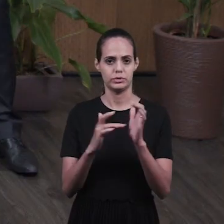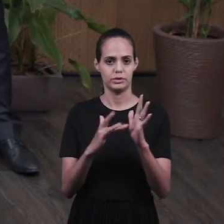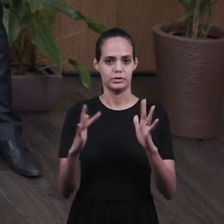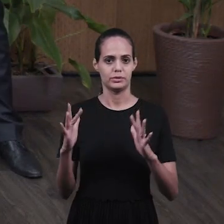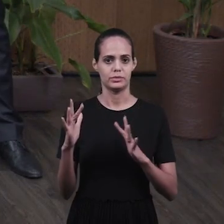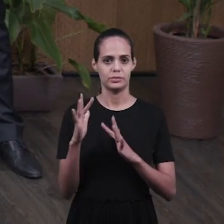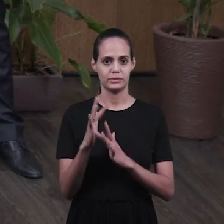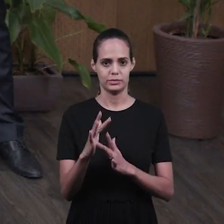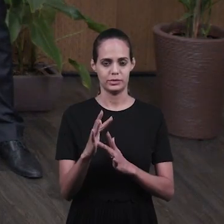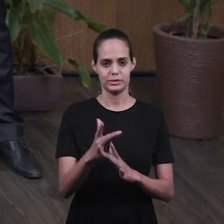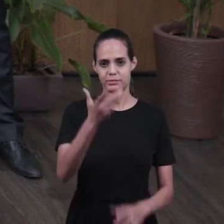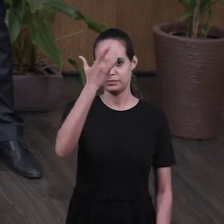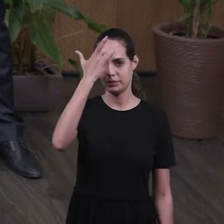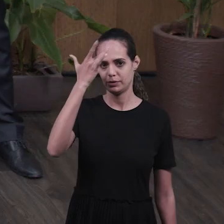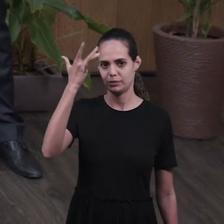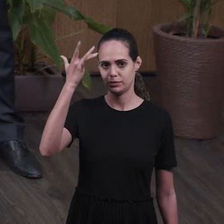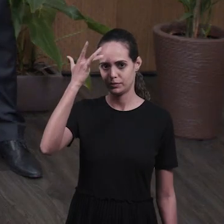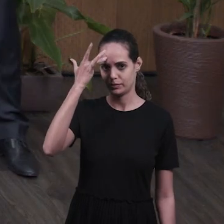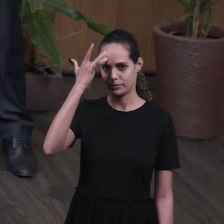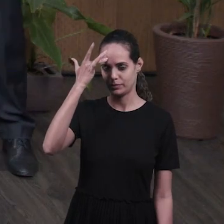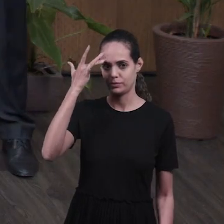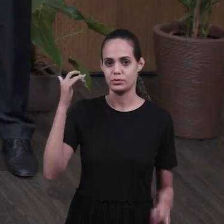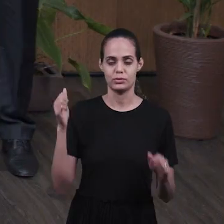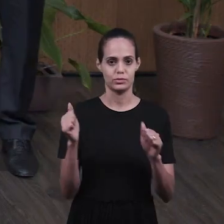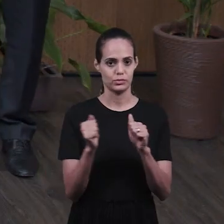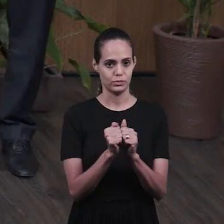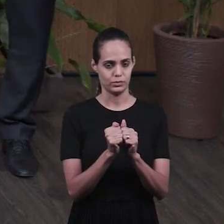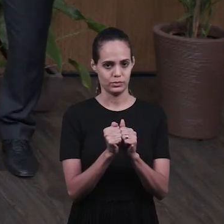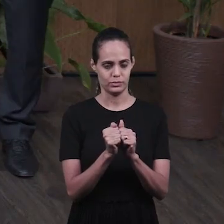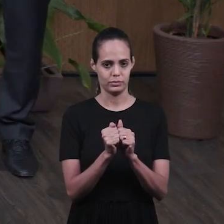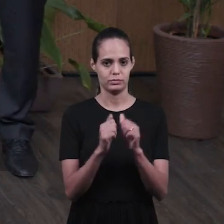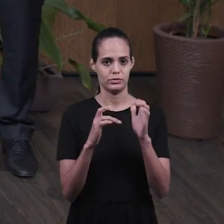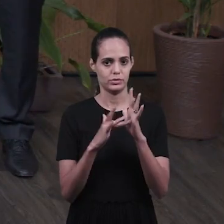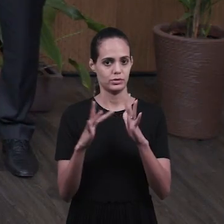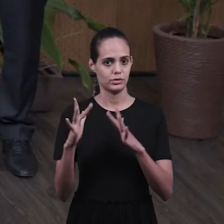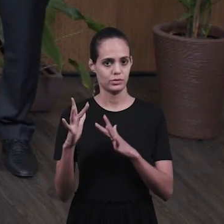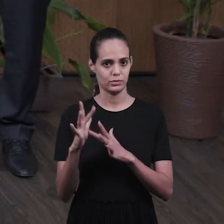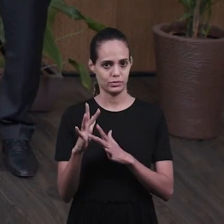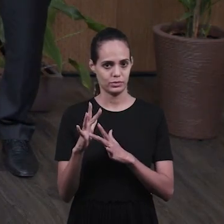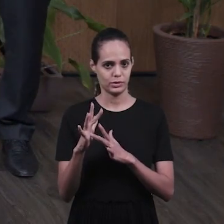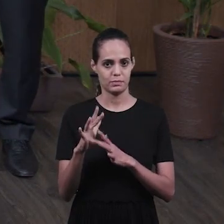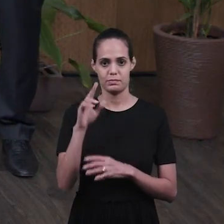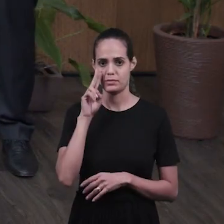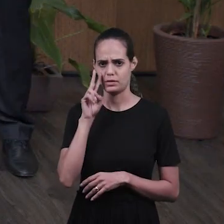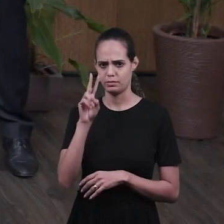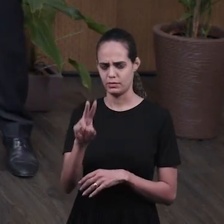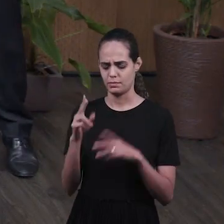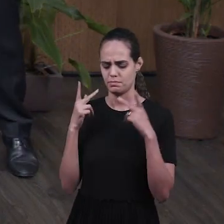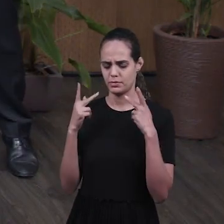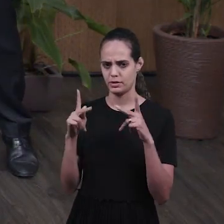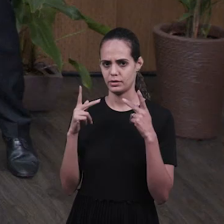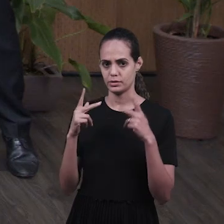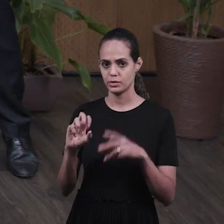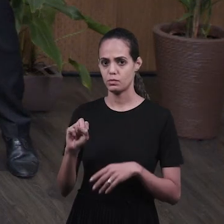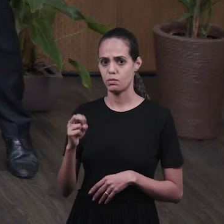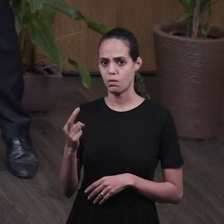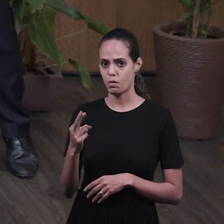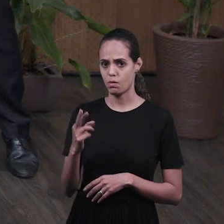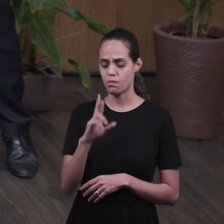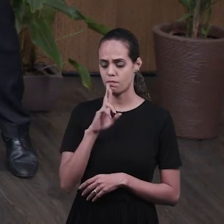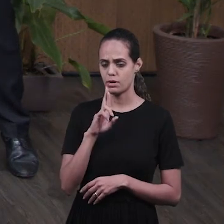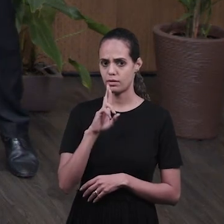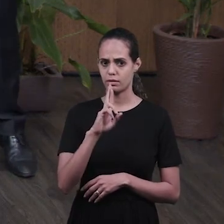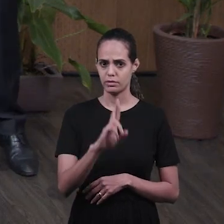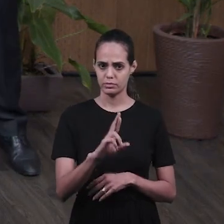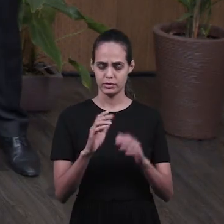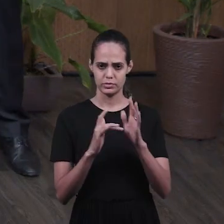Des personnes, Daniel, qui allaient jusqu'à Jésus pour entendre sa prédication ou pour recevoir une